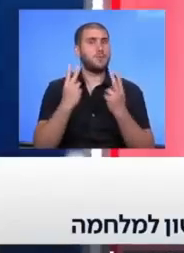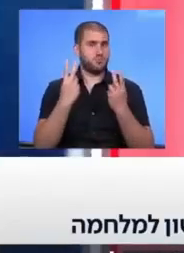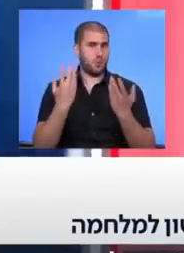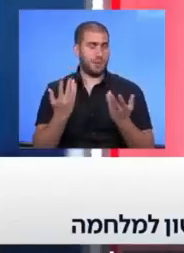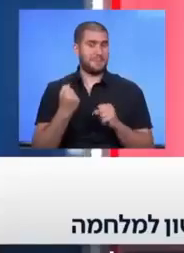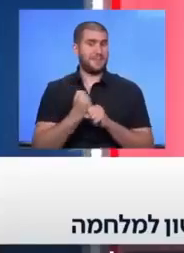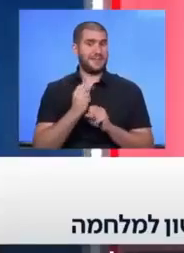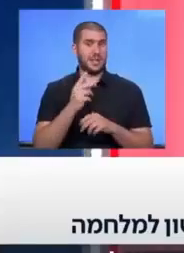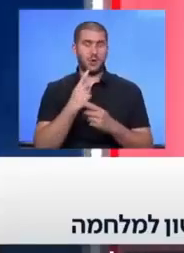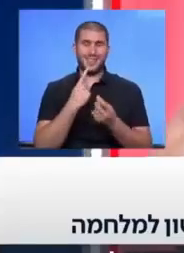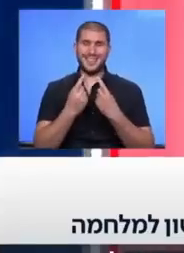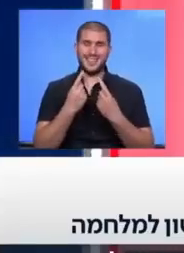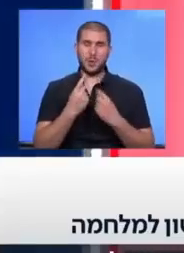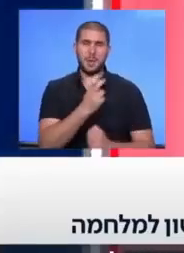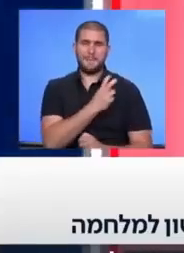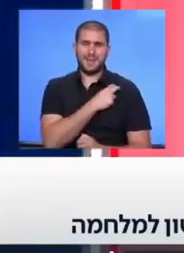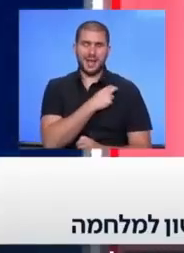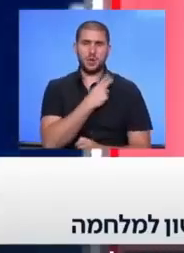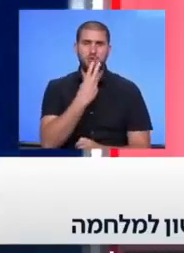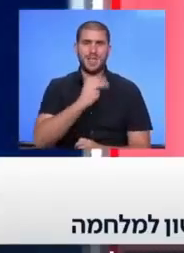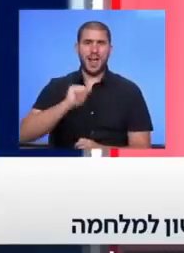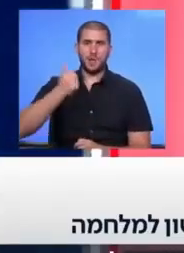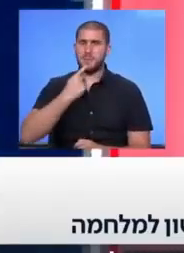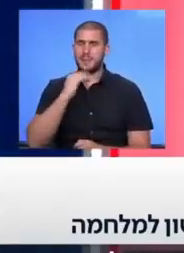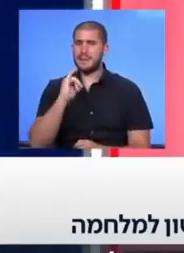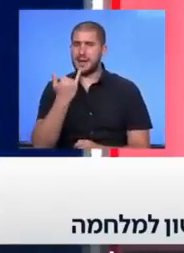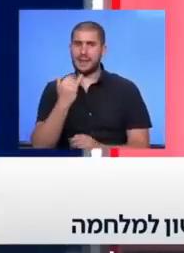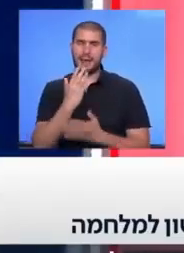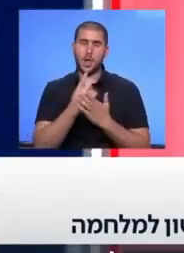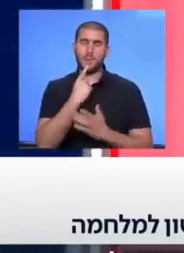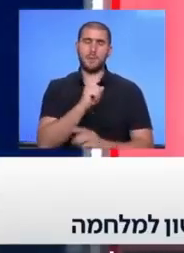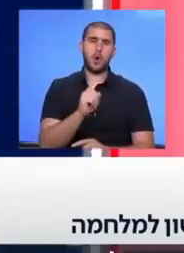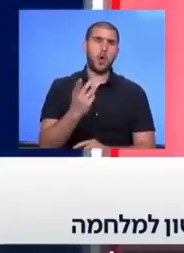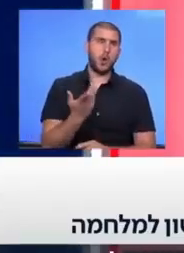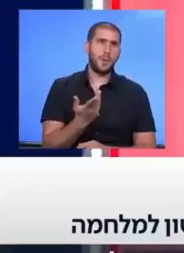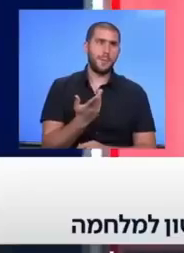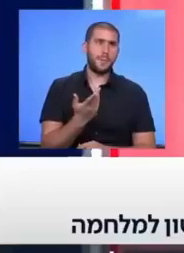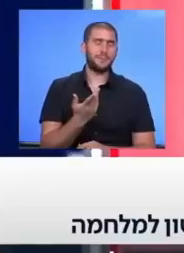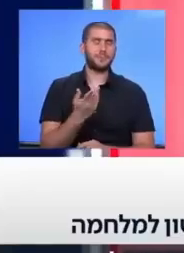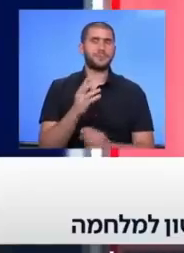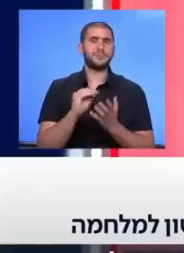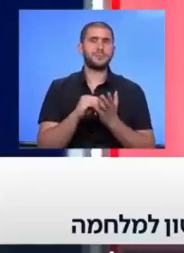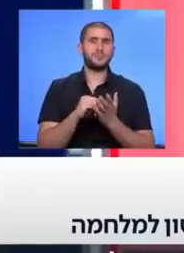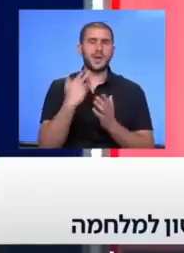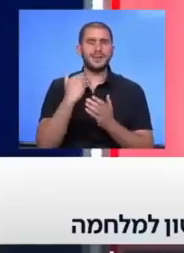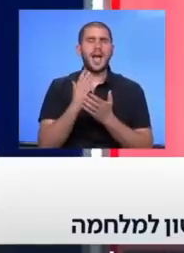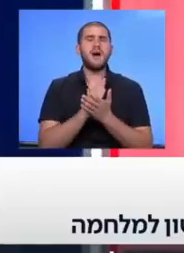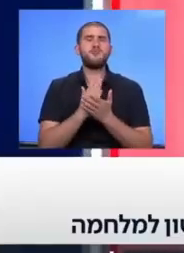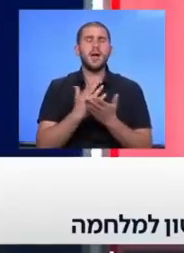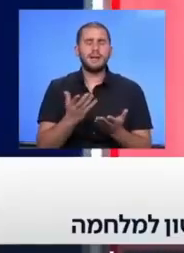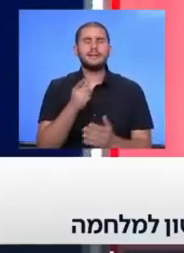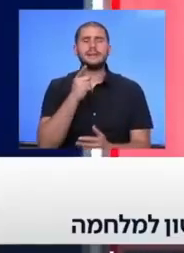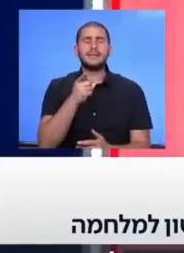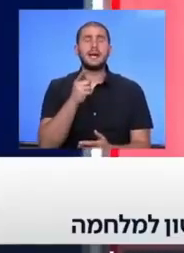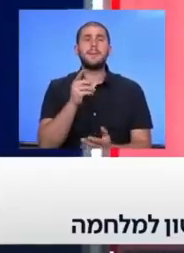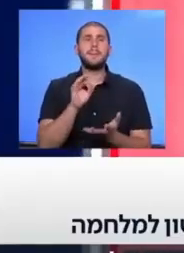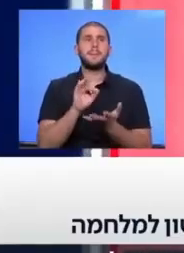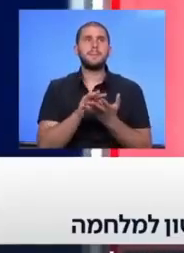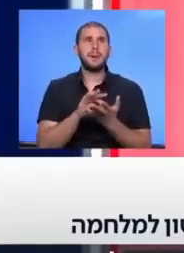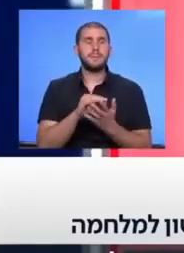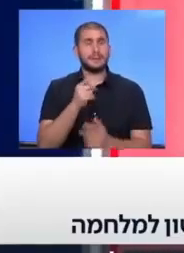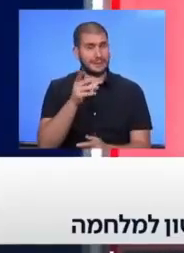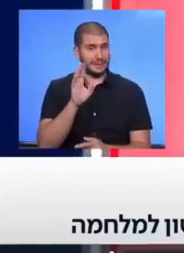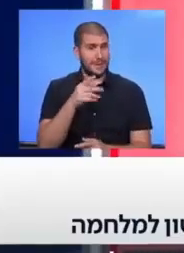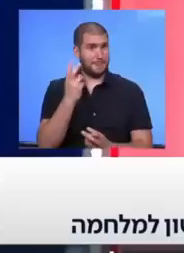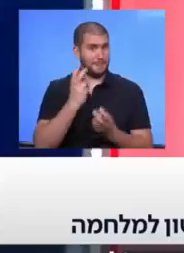שיש בו דיון במטכ"ל, ויש שני אלופים שאומרים לא, כן, וכאלה שאומרים שלא. לא, אבל התגובה אומרת רגע, פה שעוד לא הייתה הבשלה רגע, בכלל. אז אני אומר, וכשעומד, וזה גם